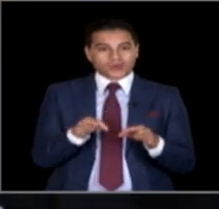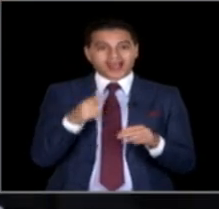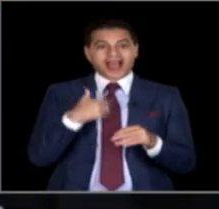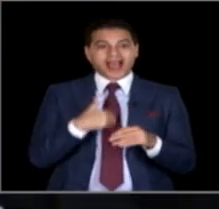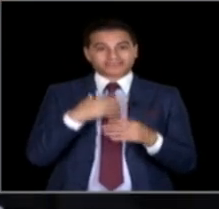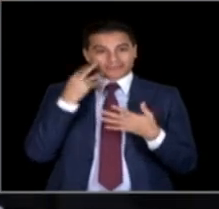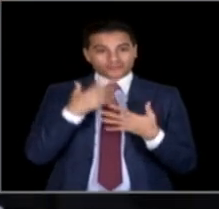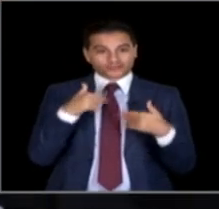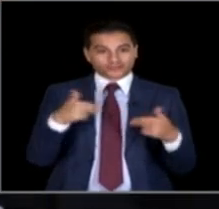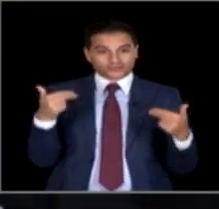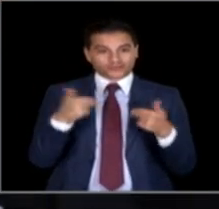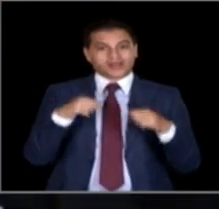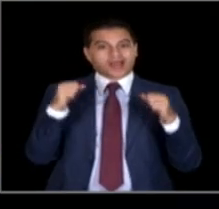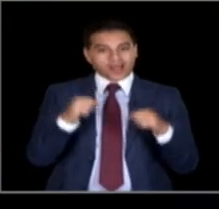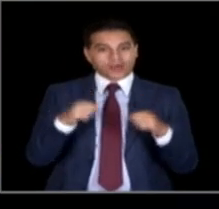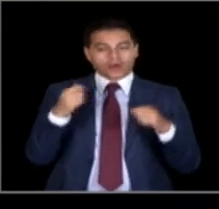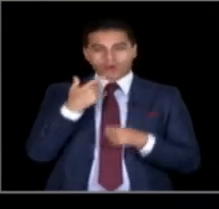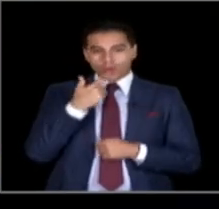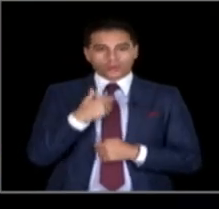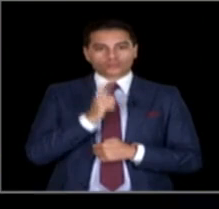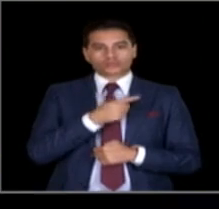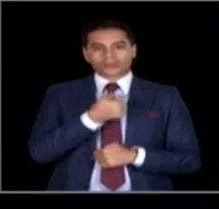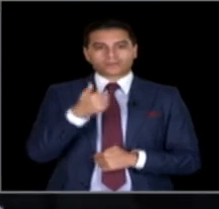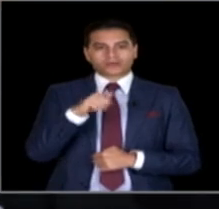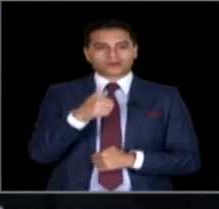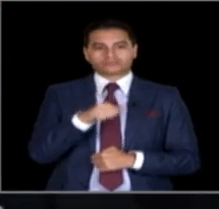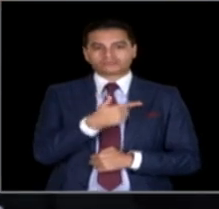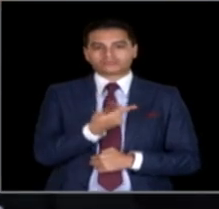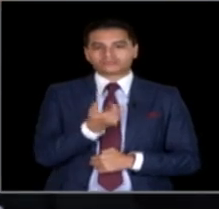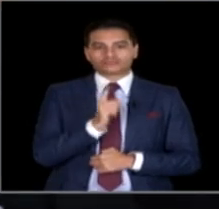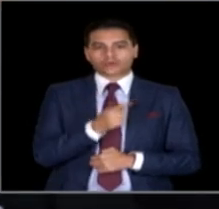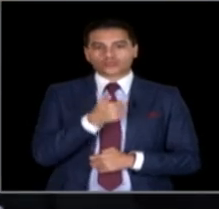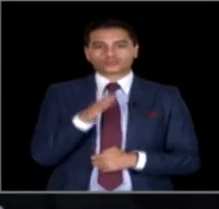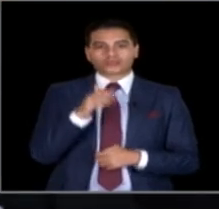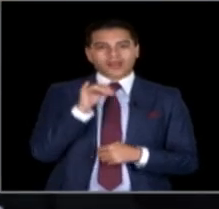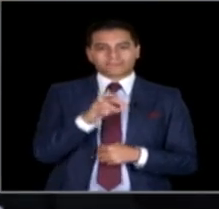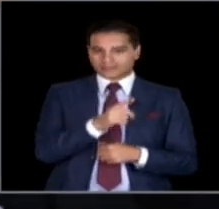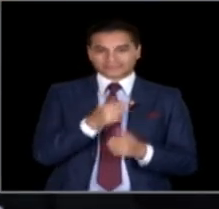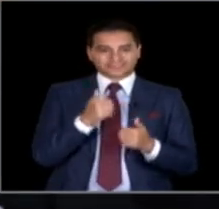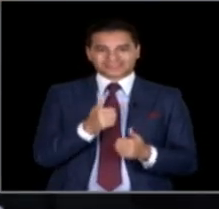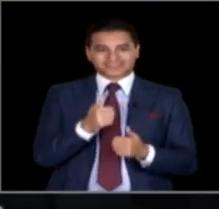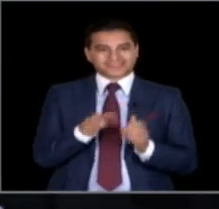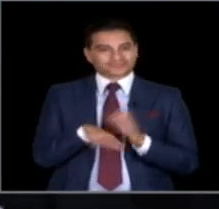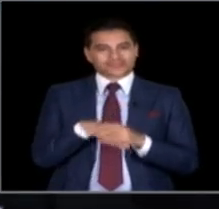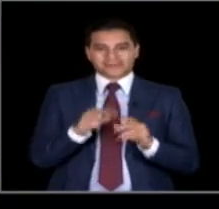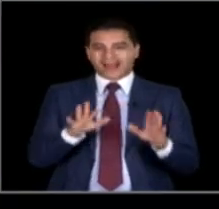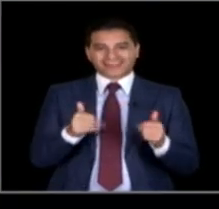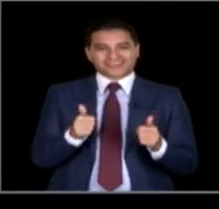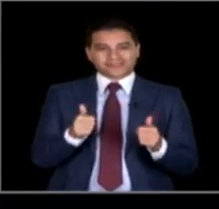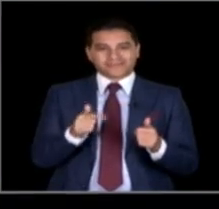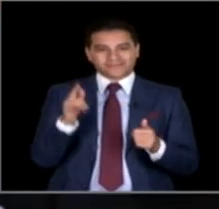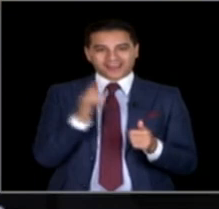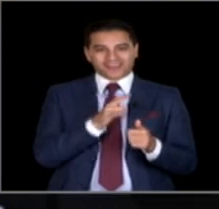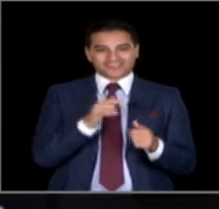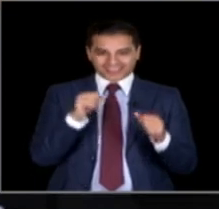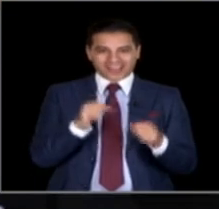عجبك الاستوديو؟ ايوه. قول لي المدير الفني عامل معاك ايه؟ اسامه عامل معاك ايه؟ لا لا مش عايز حاجه. كويس؟ كويس. بتحب